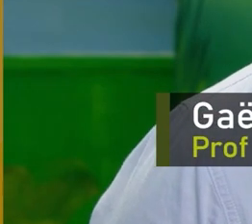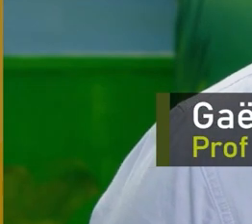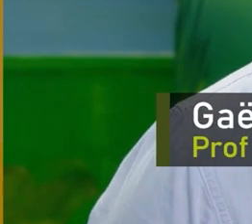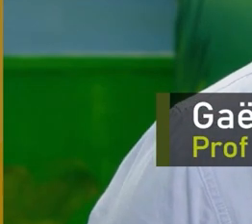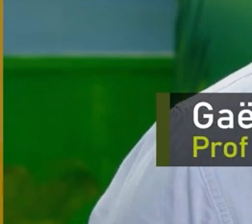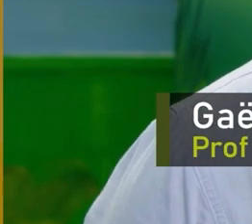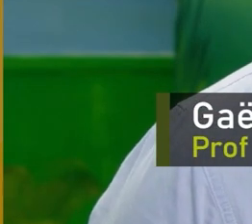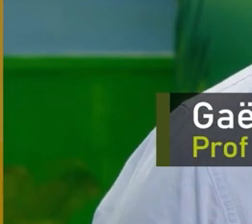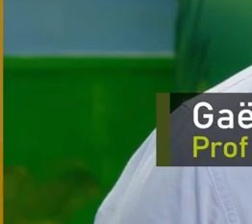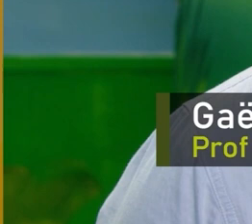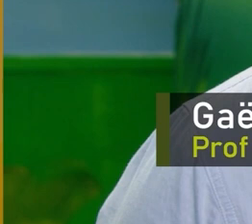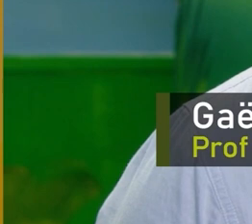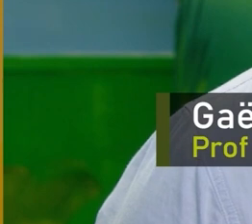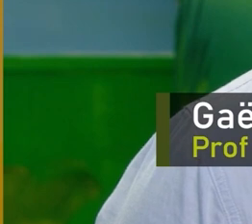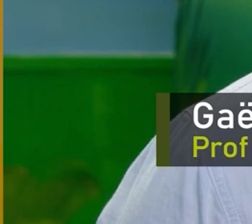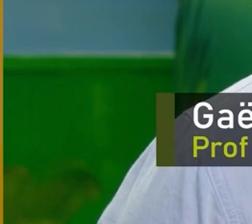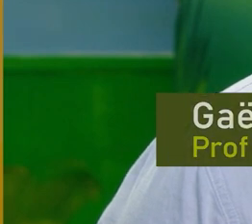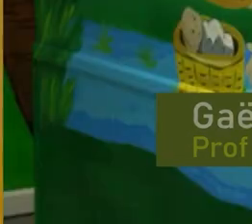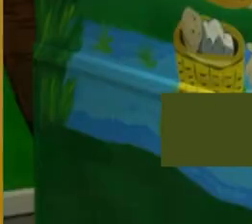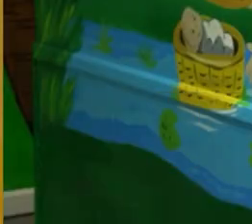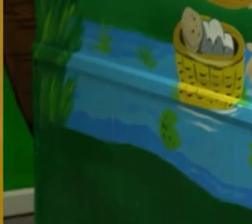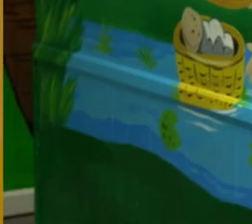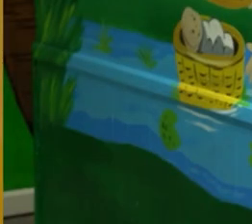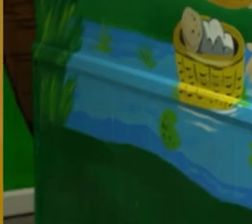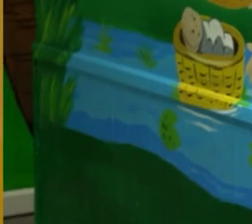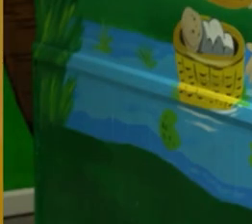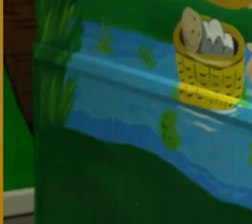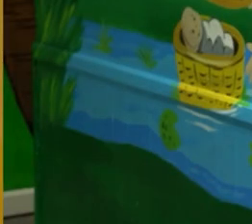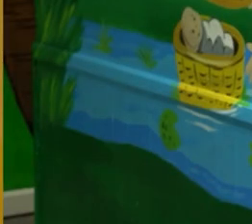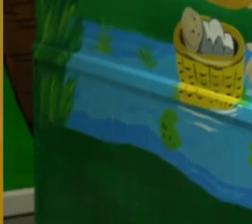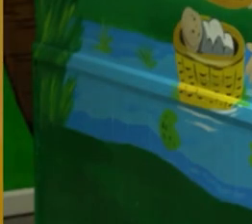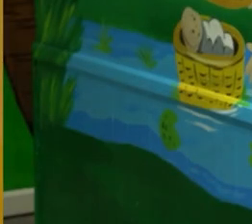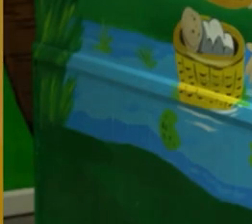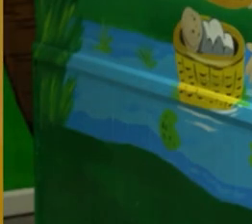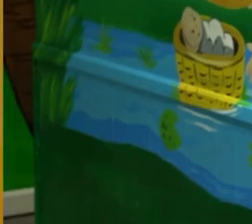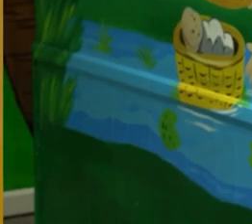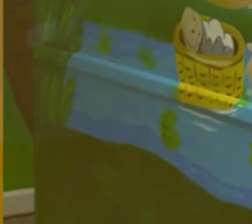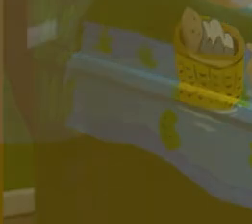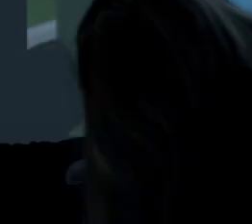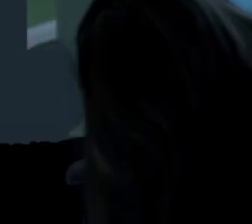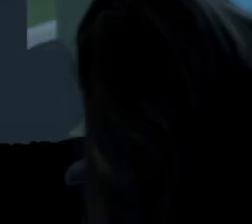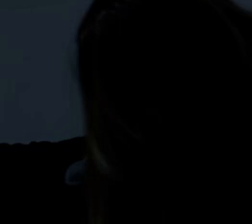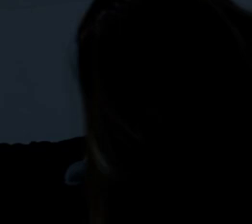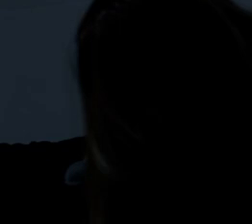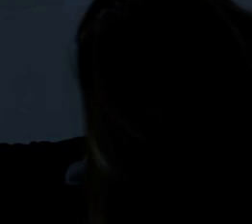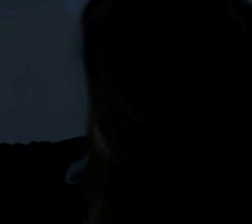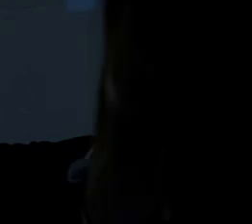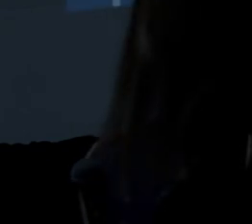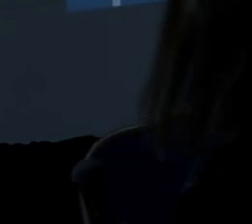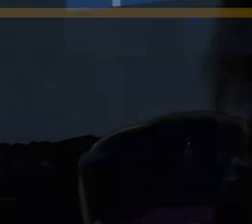et c'est ce qui m'a un peu confirmé dans l'idée de démarrer ce projet, m'inscrire au programme qui pour nous s'appelle le programme Codophile, qui porte le nom en fait du Codophile.